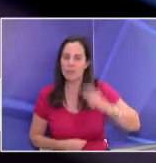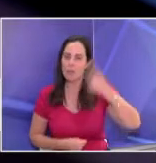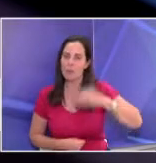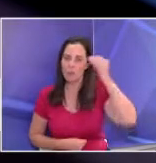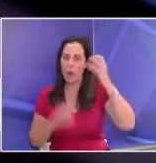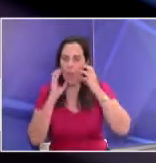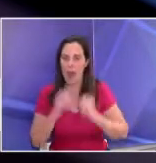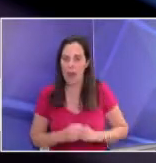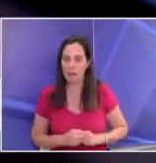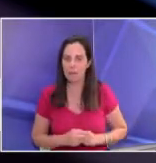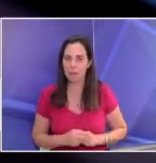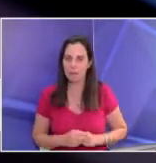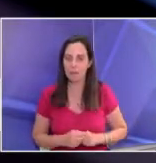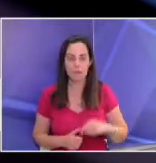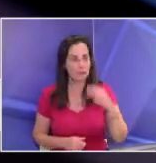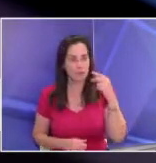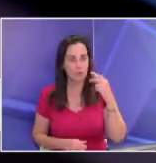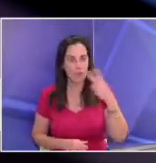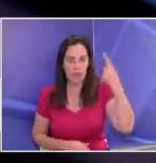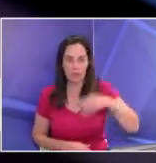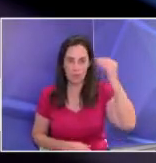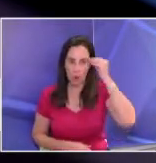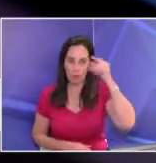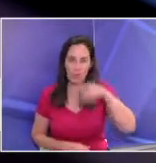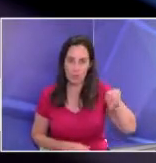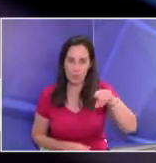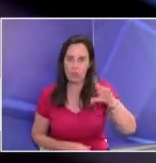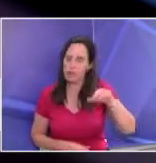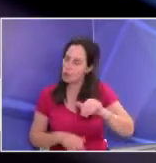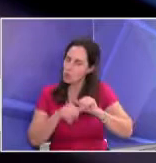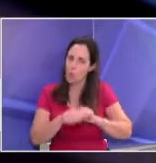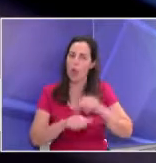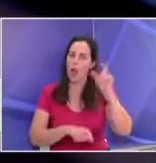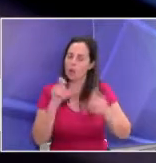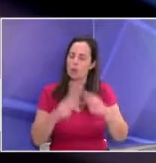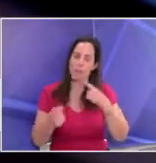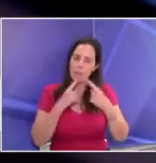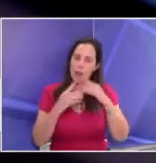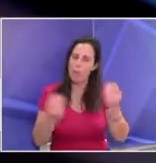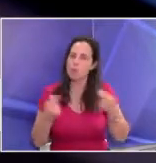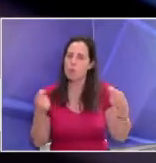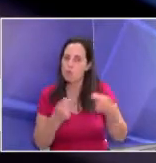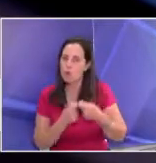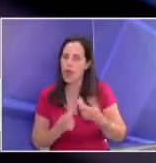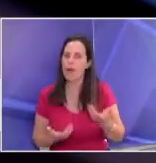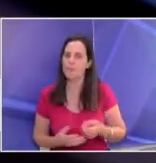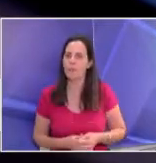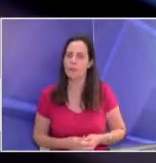הזיכרון לרבין. שני ימי הזיכרון האחרים, אם יש איזושהי סולידריות, אנשים מדברים על משהו משותף, הם